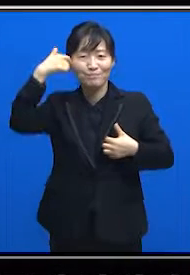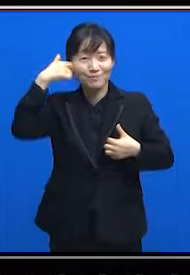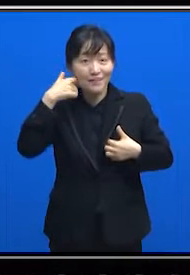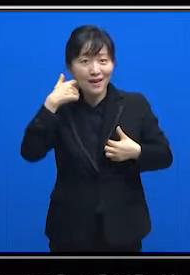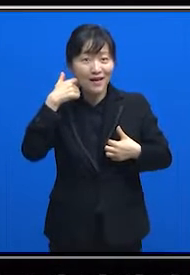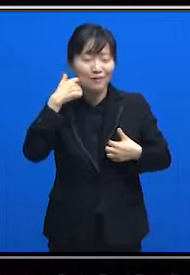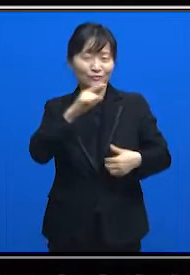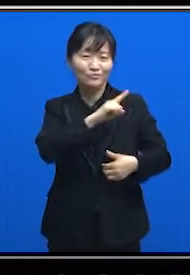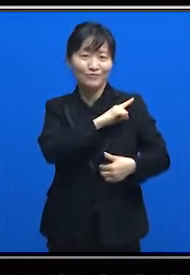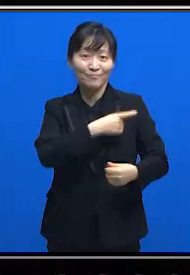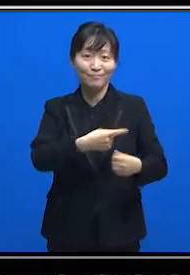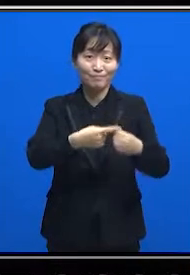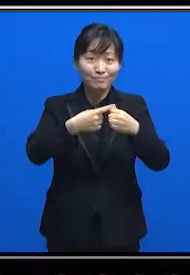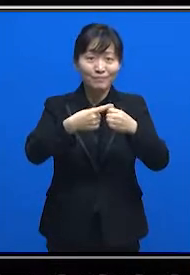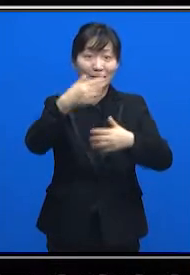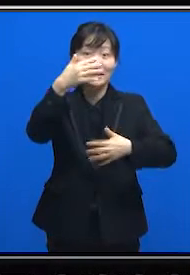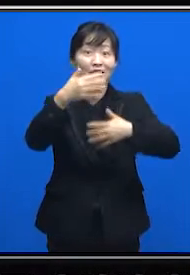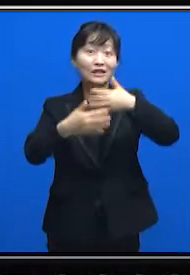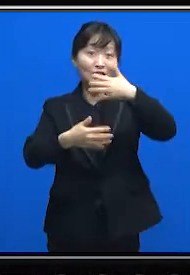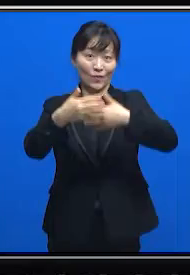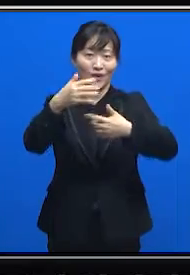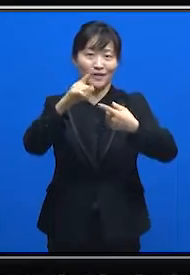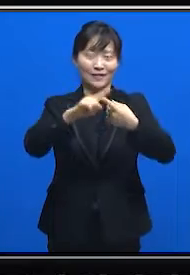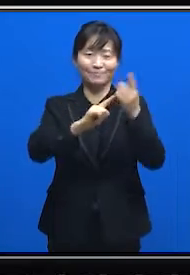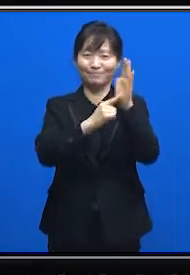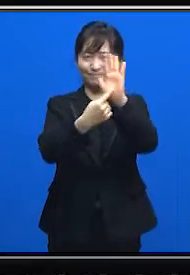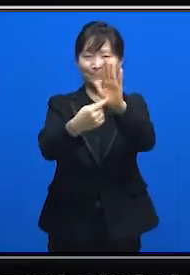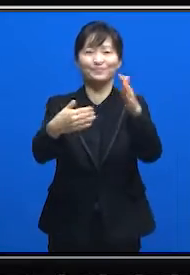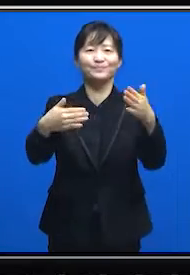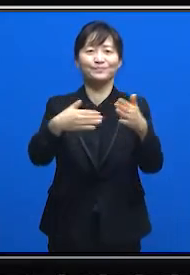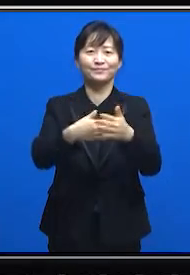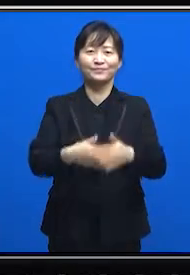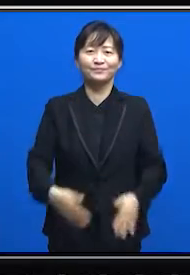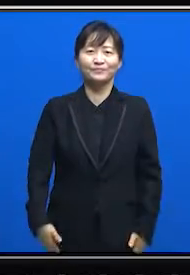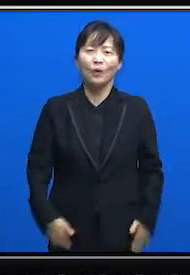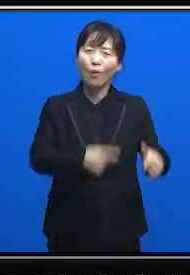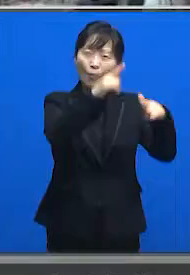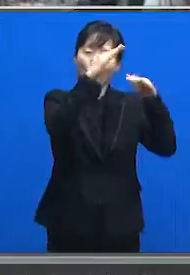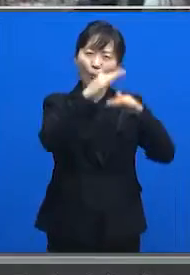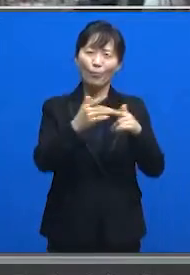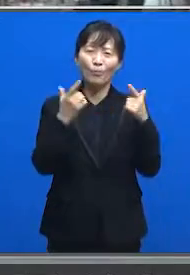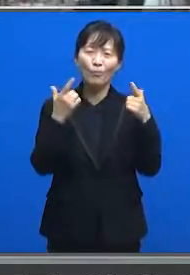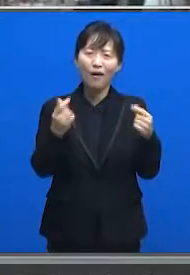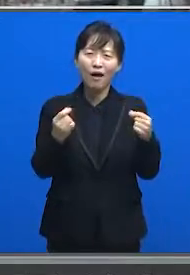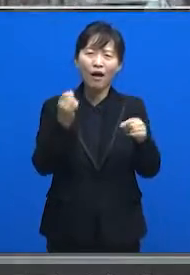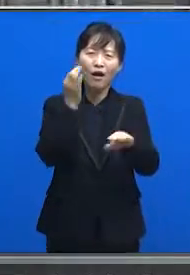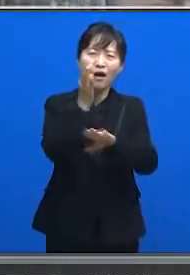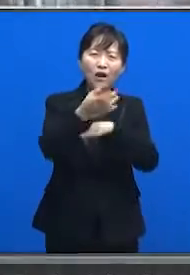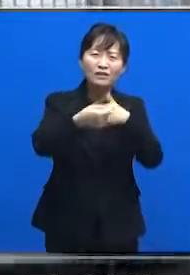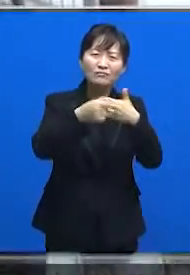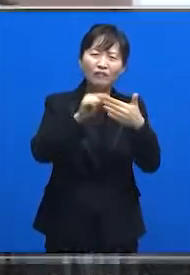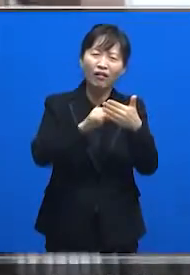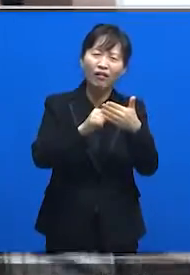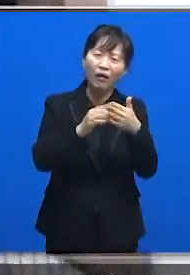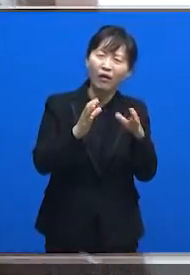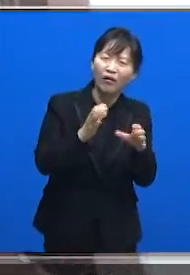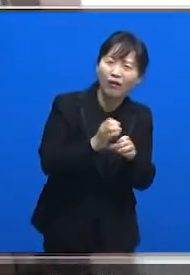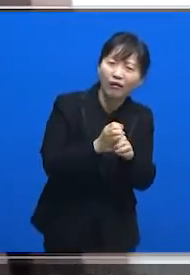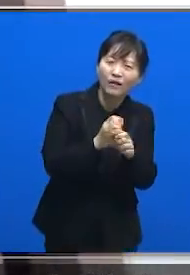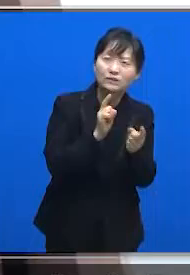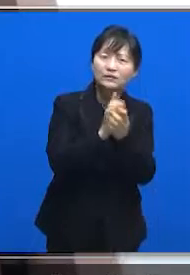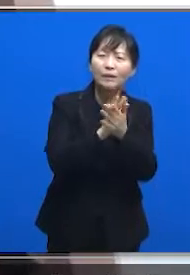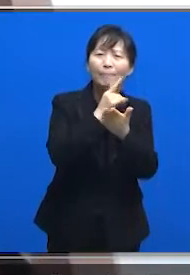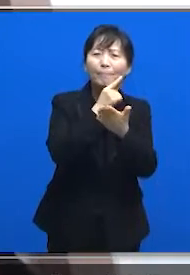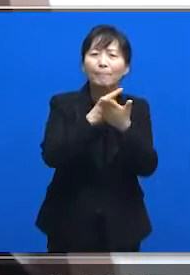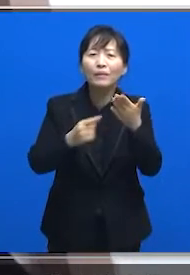재미 그리고 감동을 줄 수 있는 최고의 흥행작 뜰이 상향 됐습니다 이와 함께 소비심리